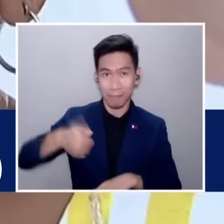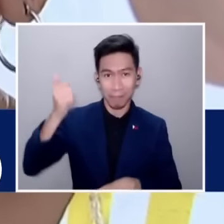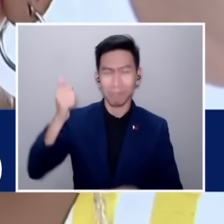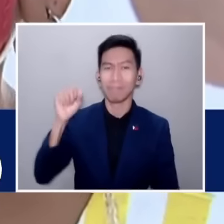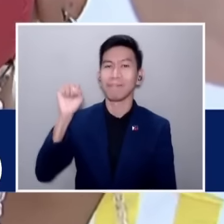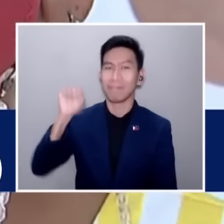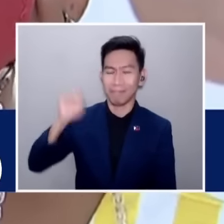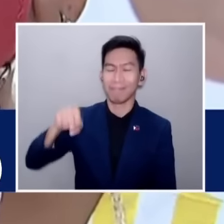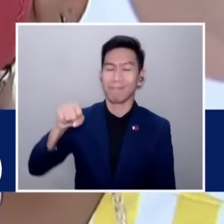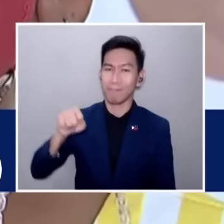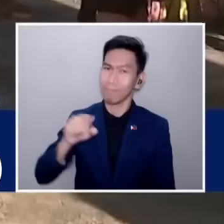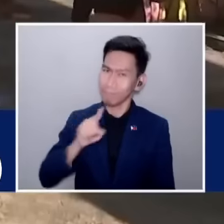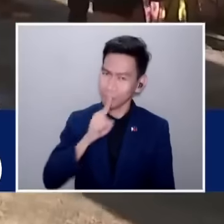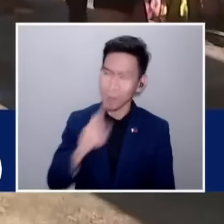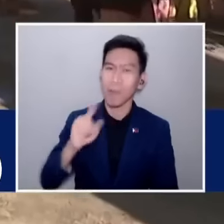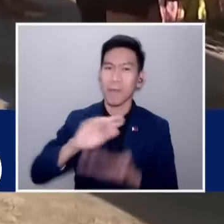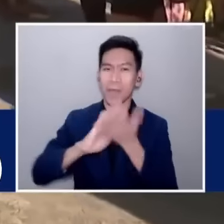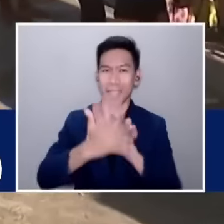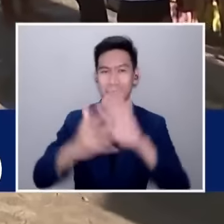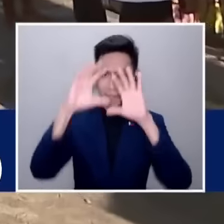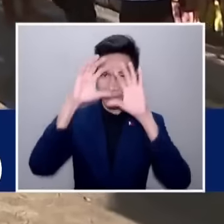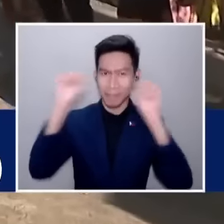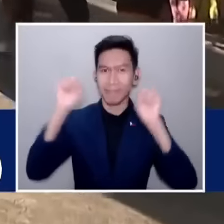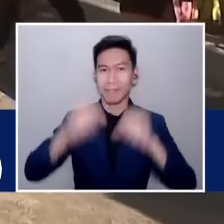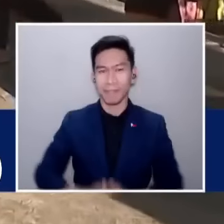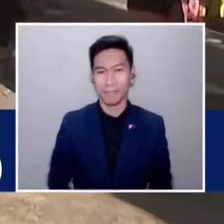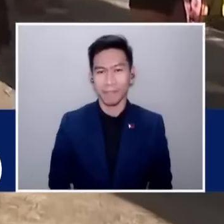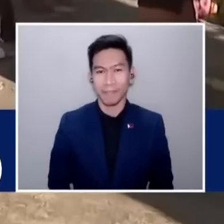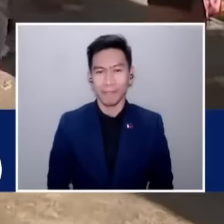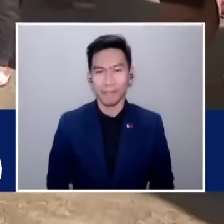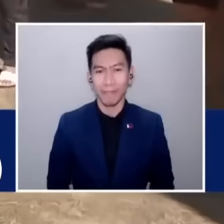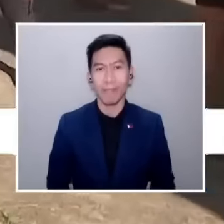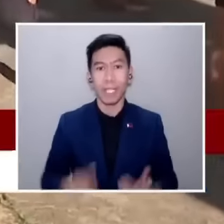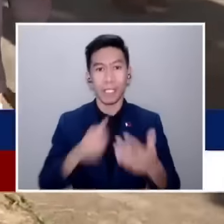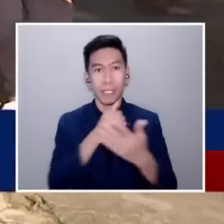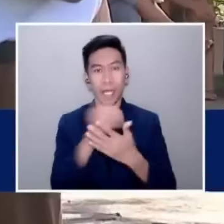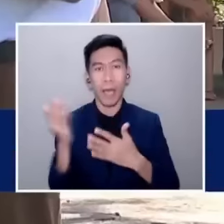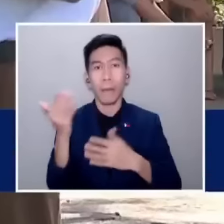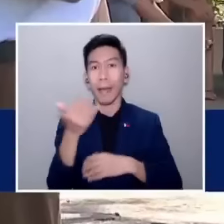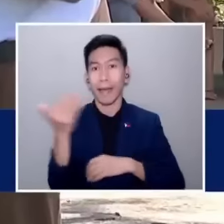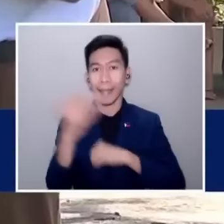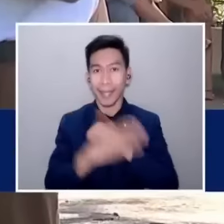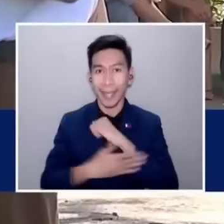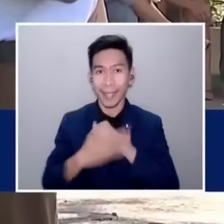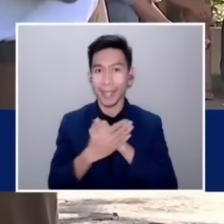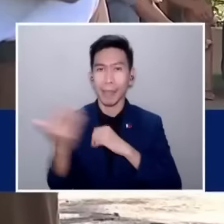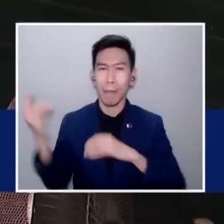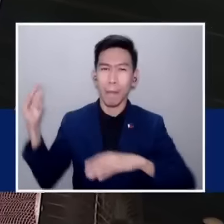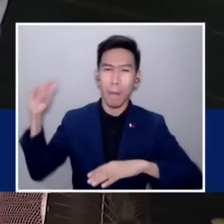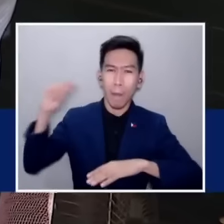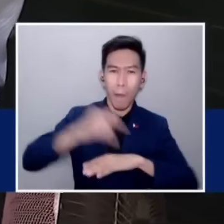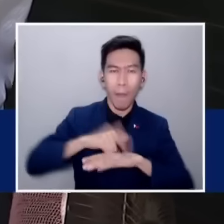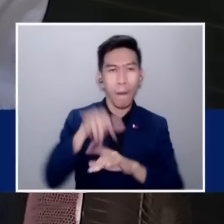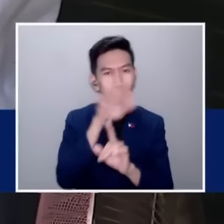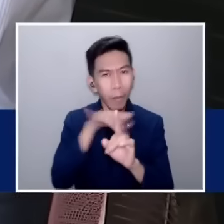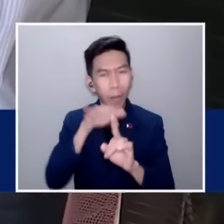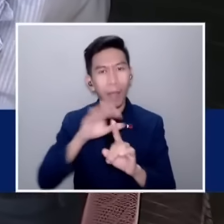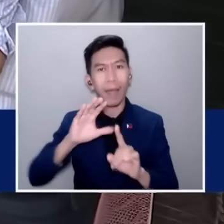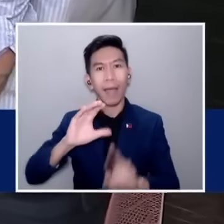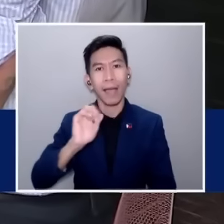Talagang siyang magiging presidente. May ilang foreign observers din sa pinagbotohan ni VP Lenny sa Karangkang Elementary School kung saan